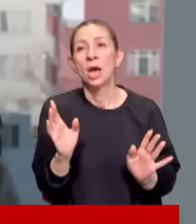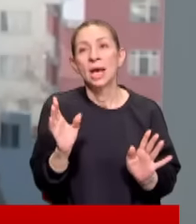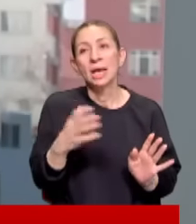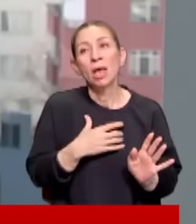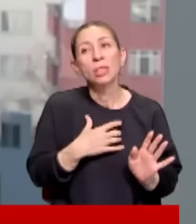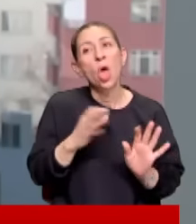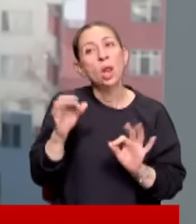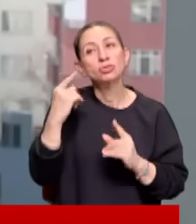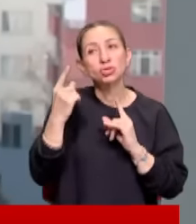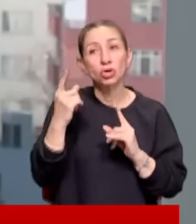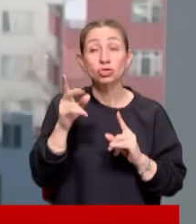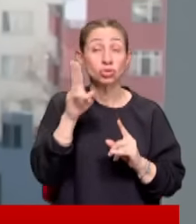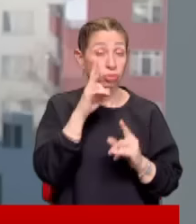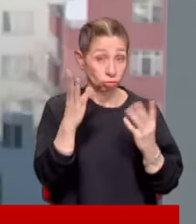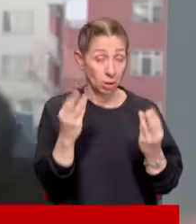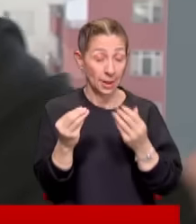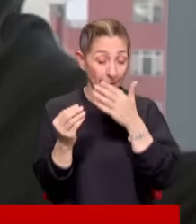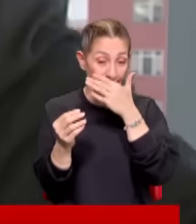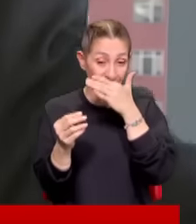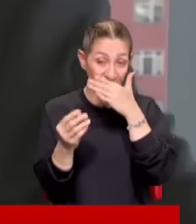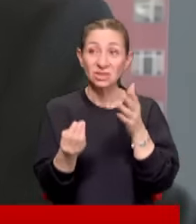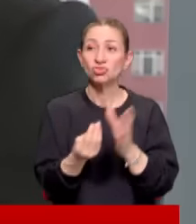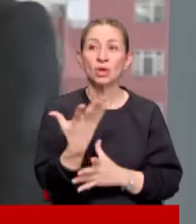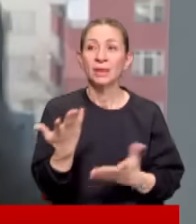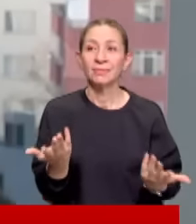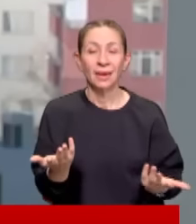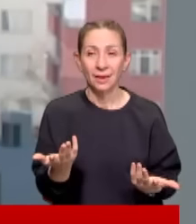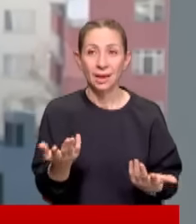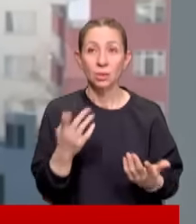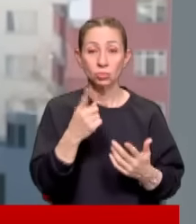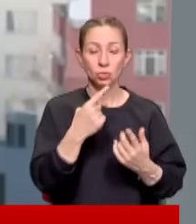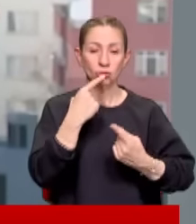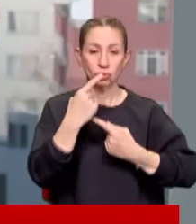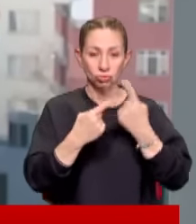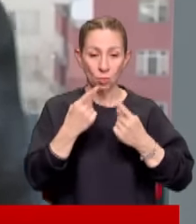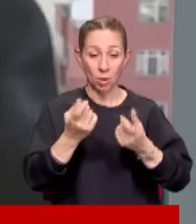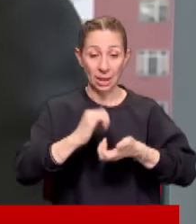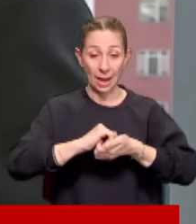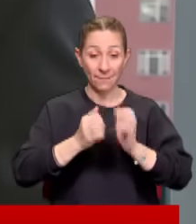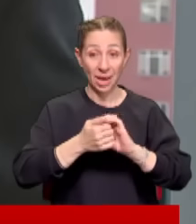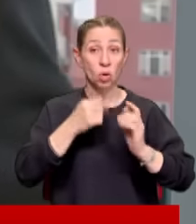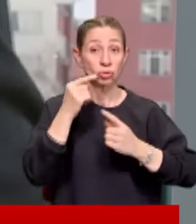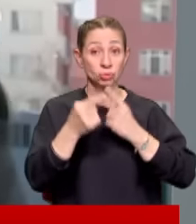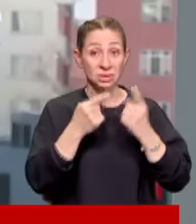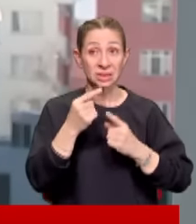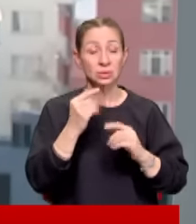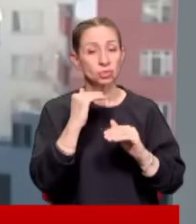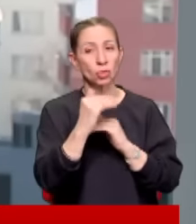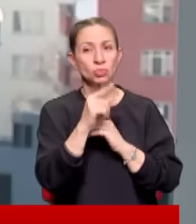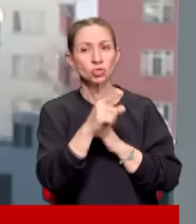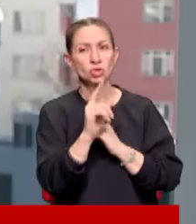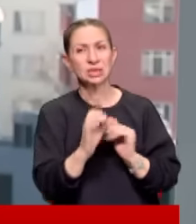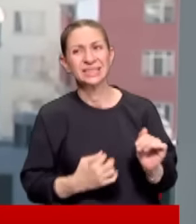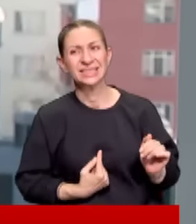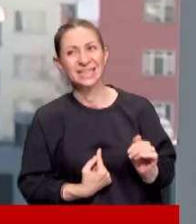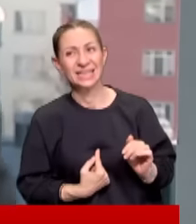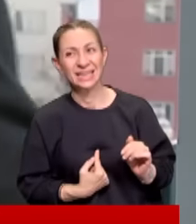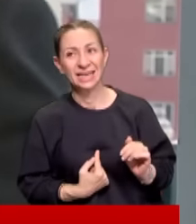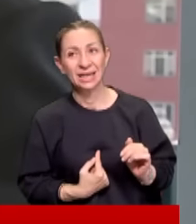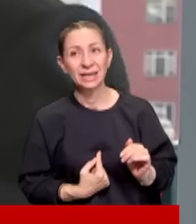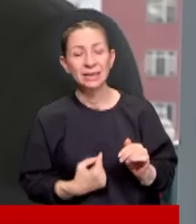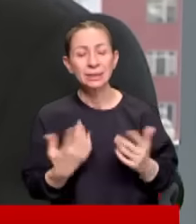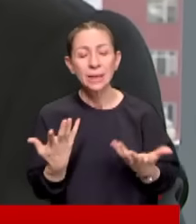benimsemiş olabilirler. Sonuç olarak ortaya çıkan şey şu. Bu dil, bu kampanya dilinde vatandaş şunu hissetti.